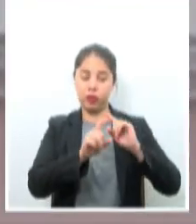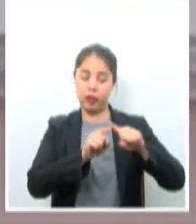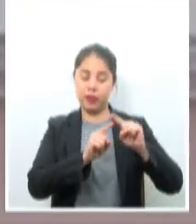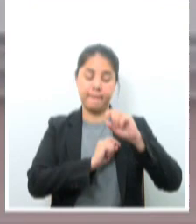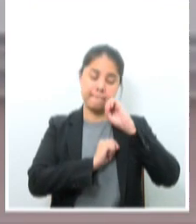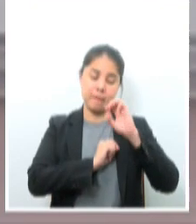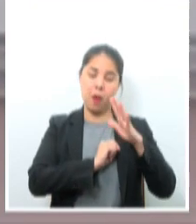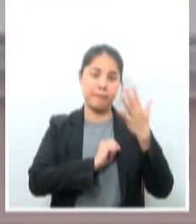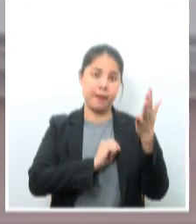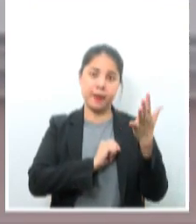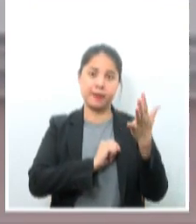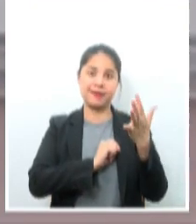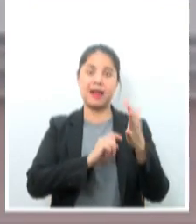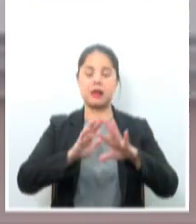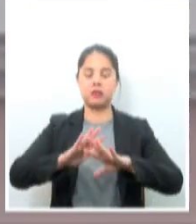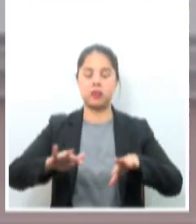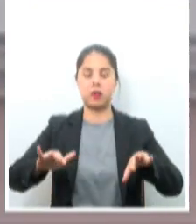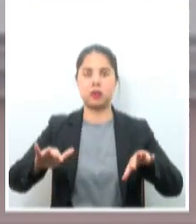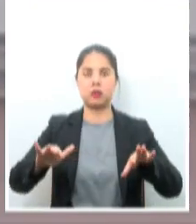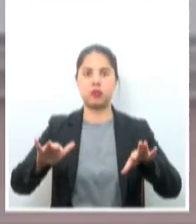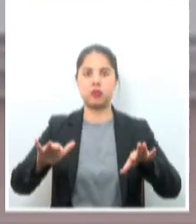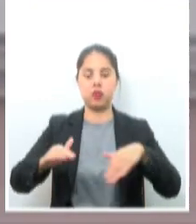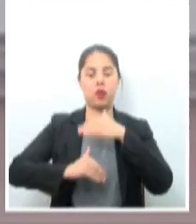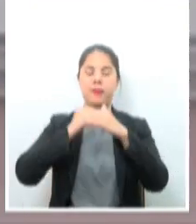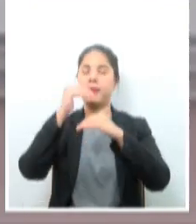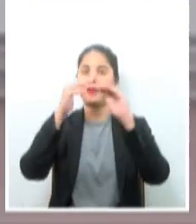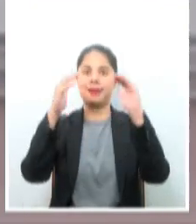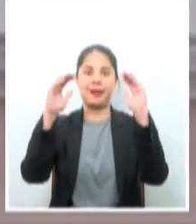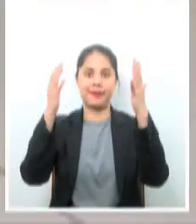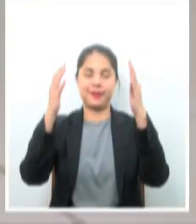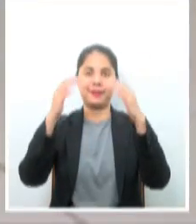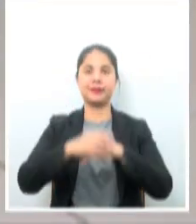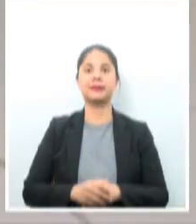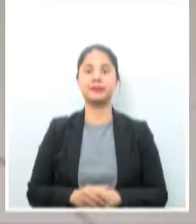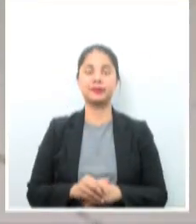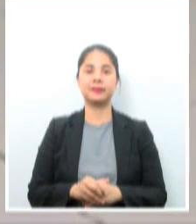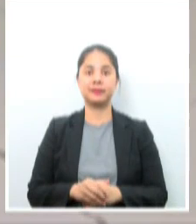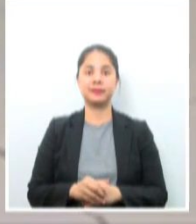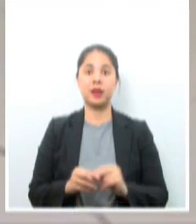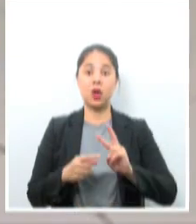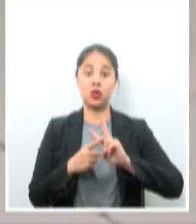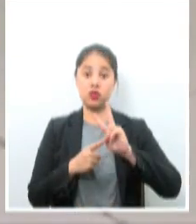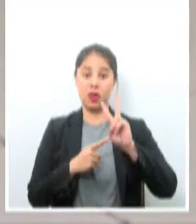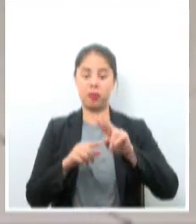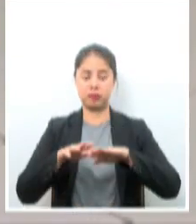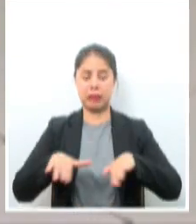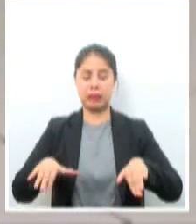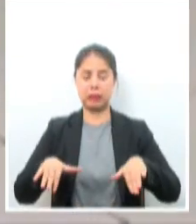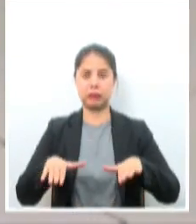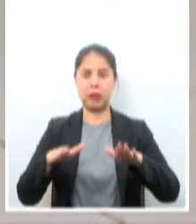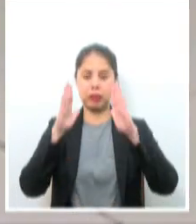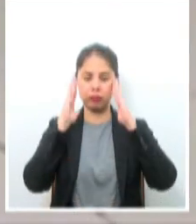ำยังไม่ถูกต้องนะครับมันก็ไม่เกิดข้อพัฒนานะครับ2นักเรียนถ้าไม่มีวินัยในการฝึก